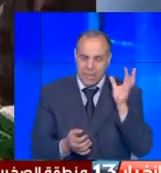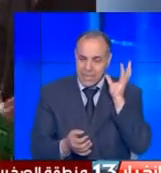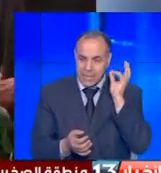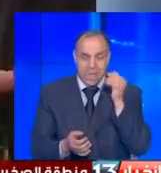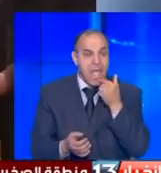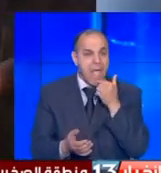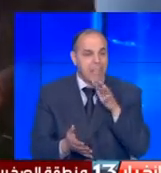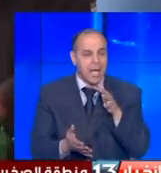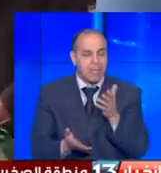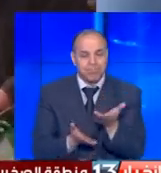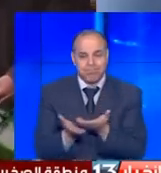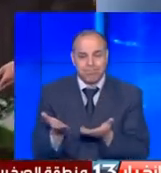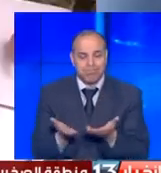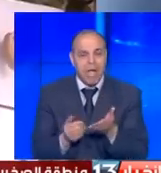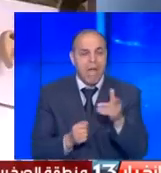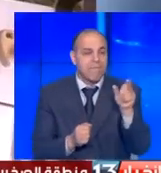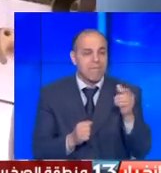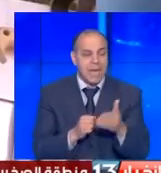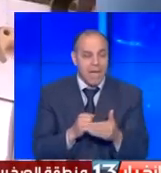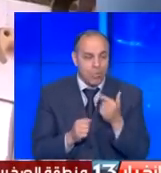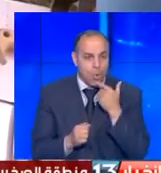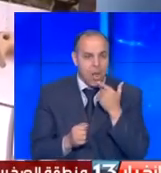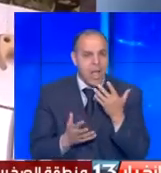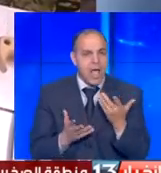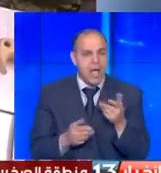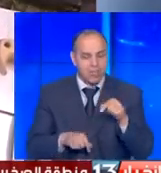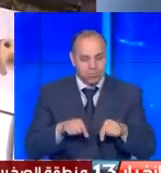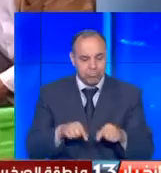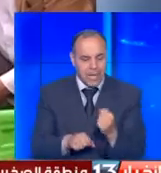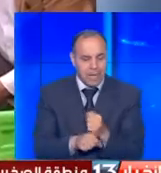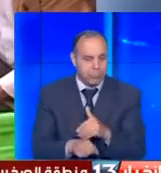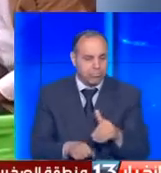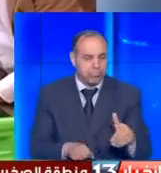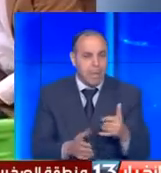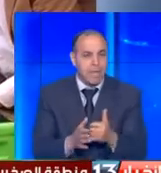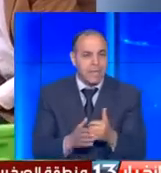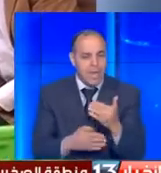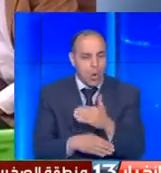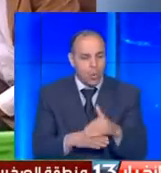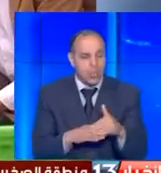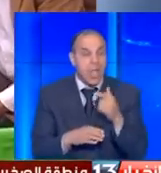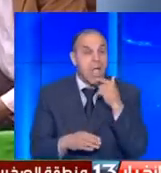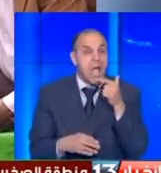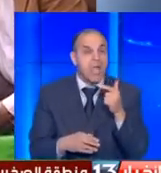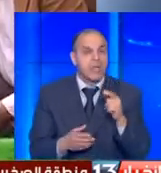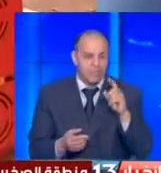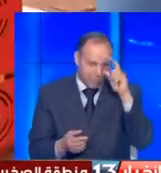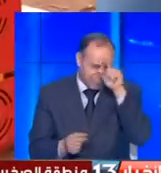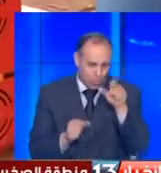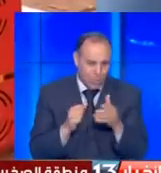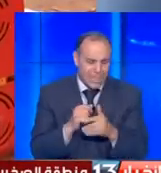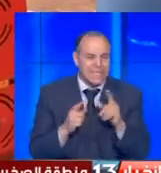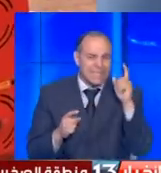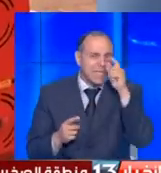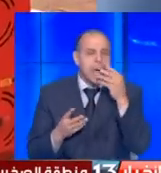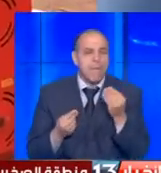قصد تقريب الخدمات من الفلاحة ودعم إنتاجه بمنطقة الصخيرات الحدودية التي يعاني فلاحوها